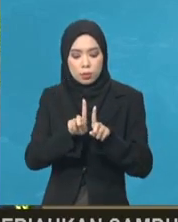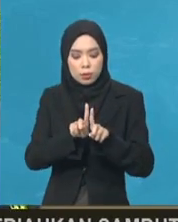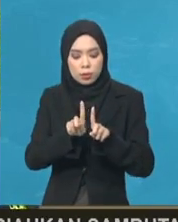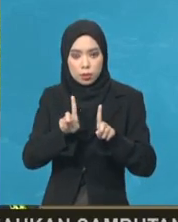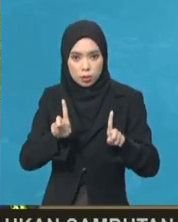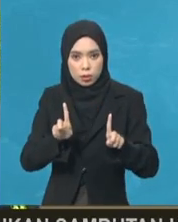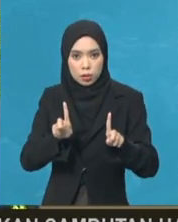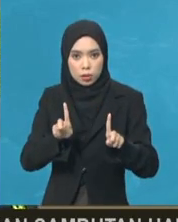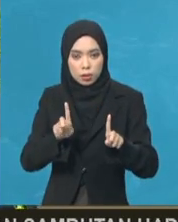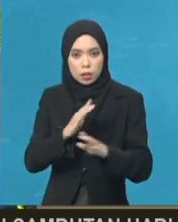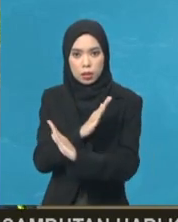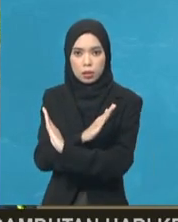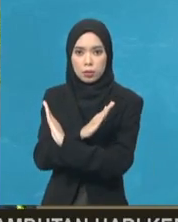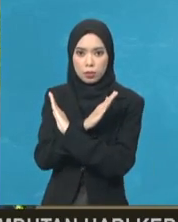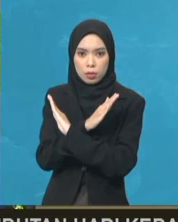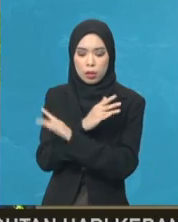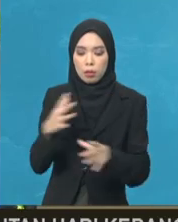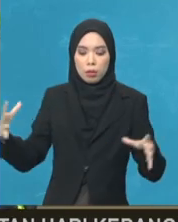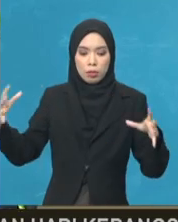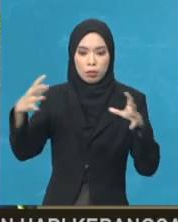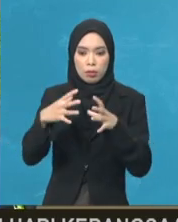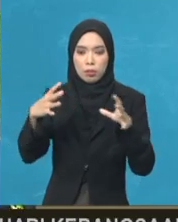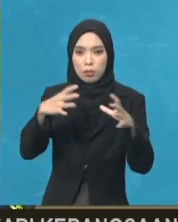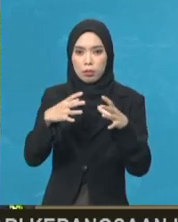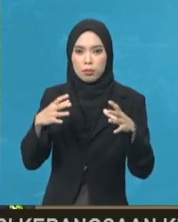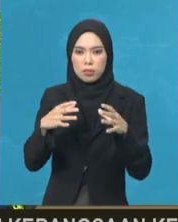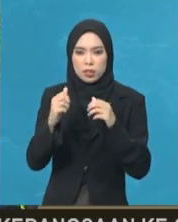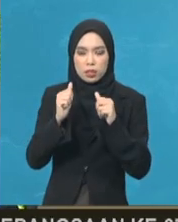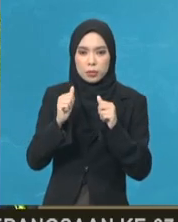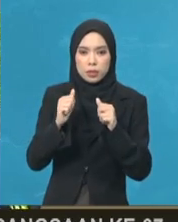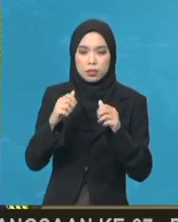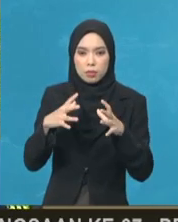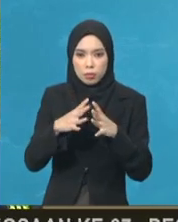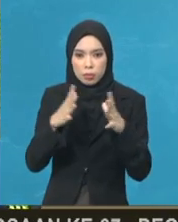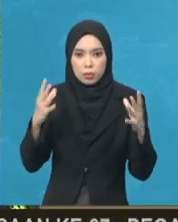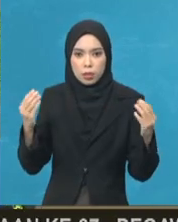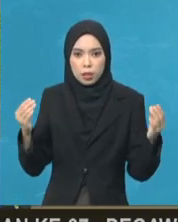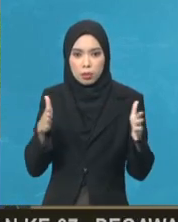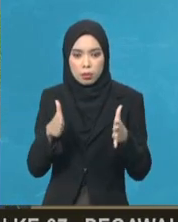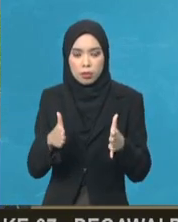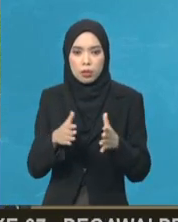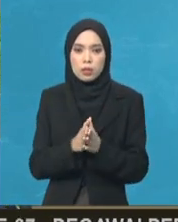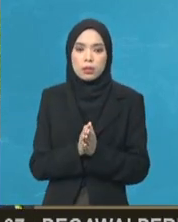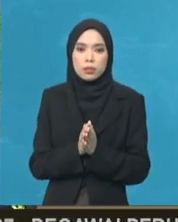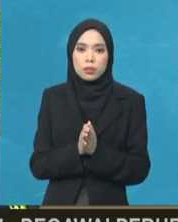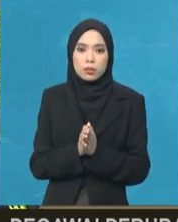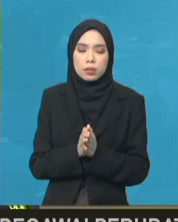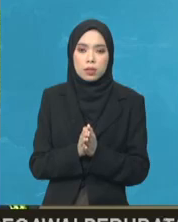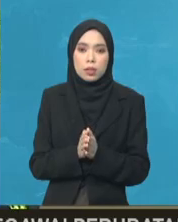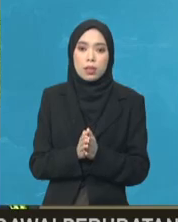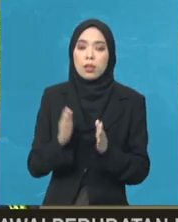sosial dan mengelakkan daripada berkumpul di tempat satu tempat yang sesak peserta dan orang ramai juga